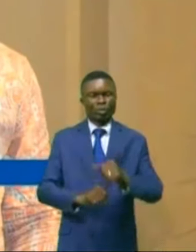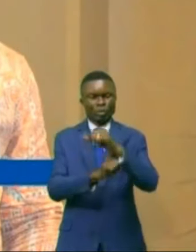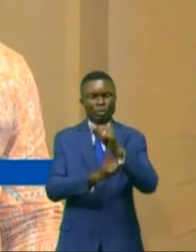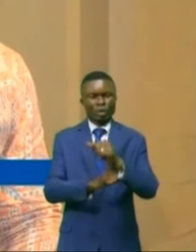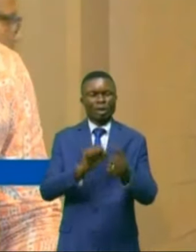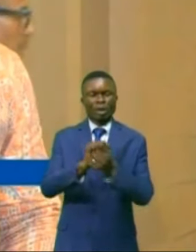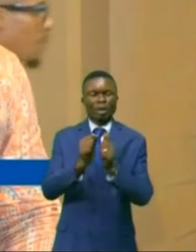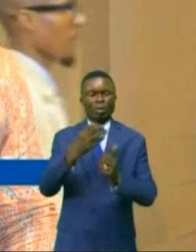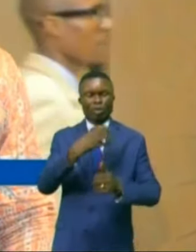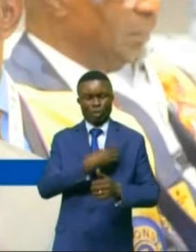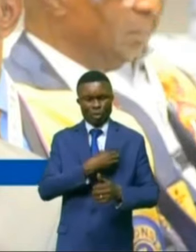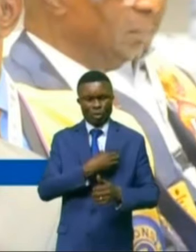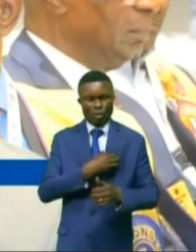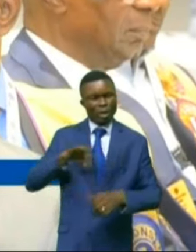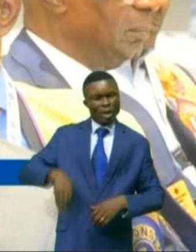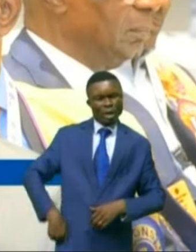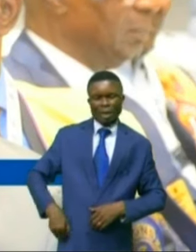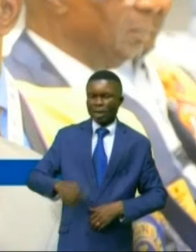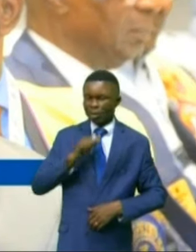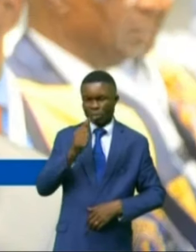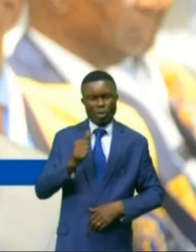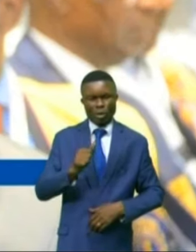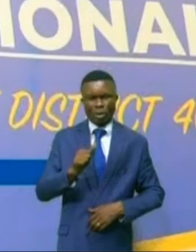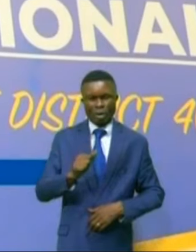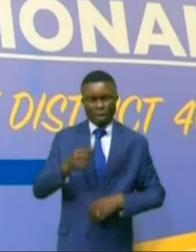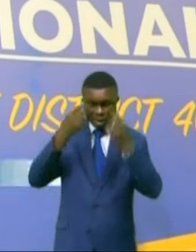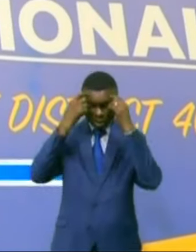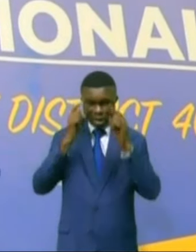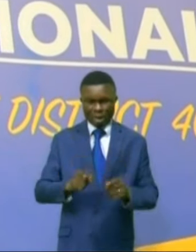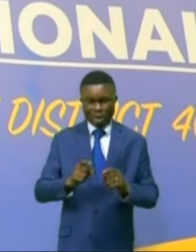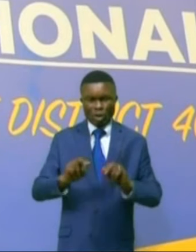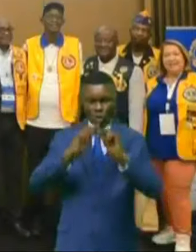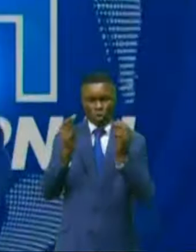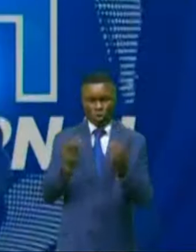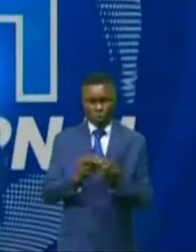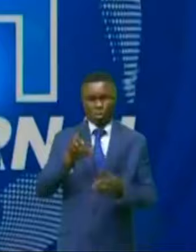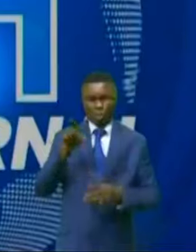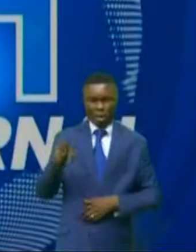de cœur et non de poche. Telle est la devise du Lions Club International.